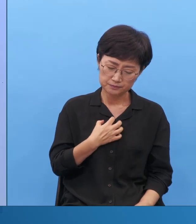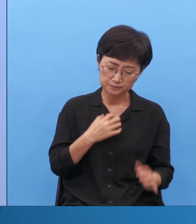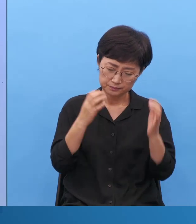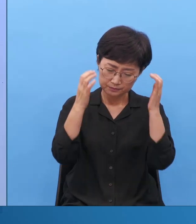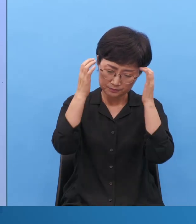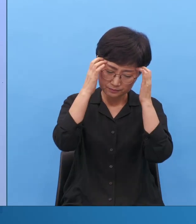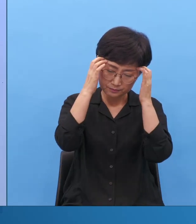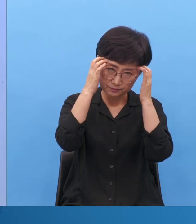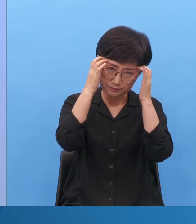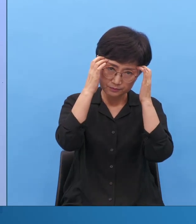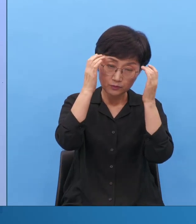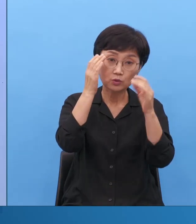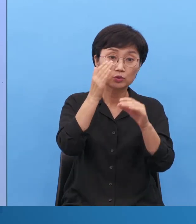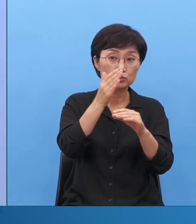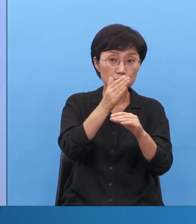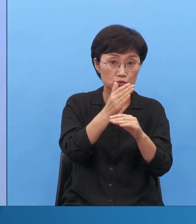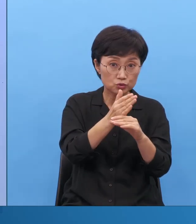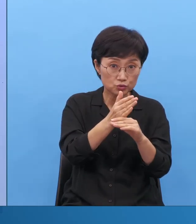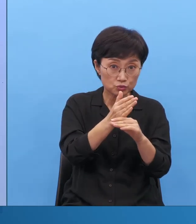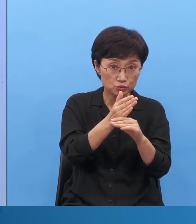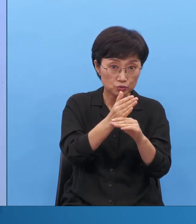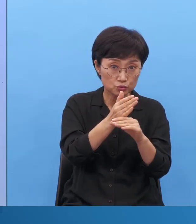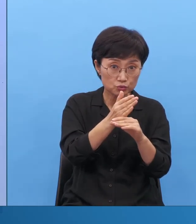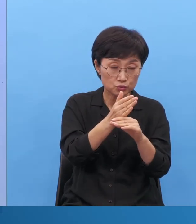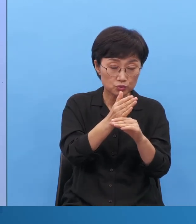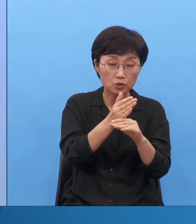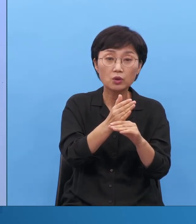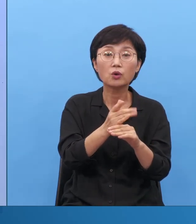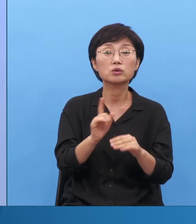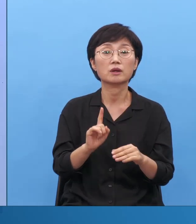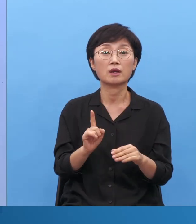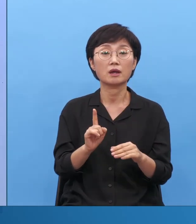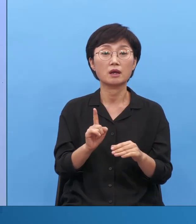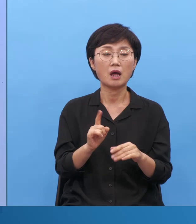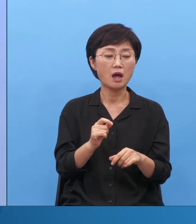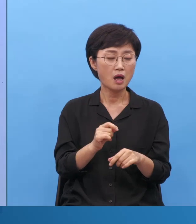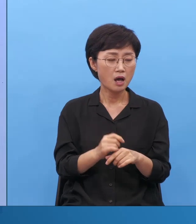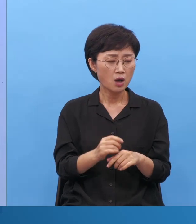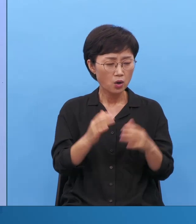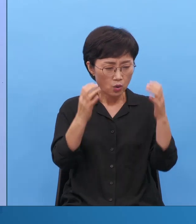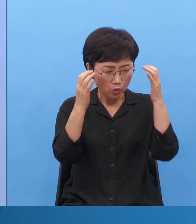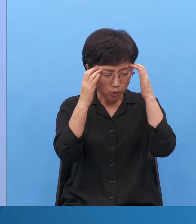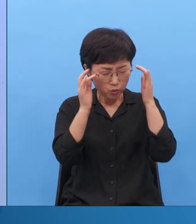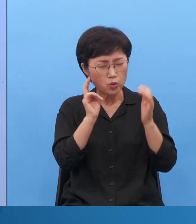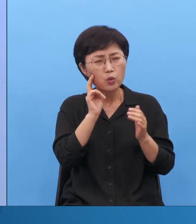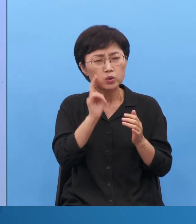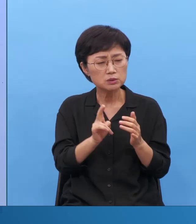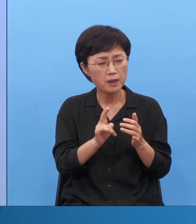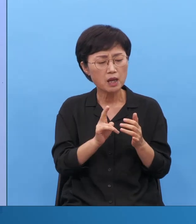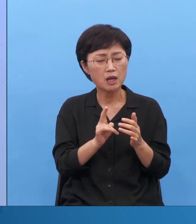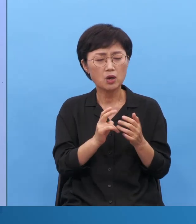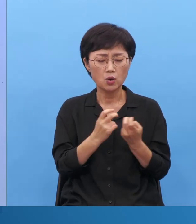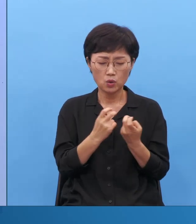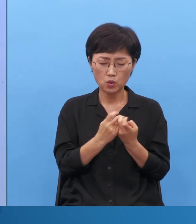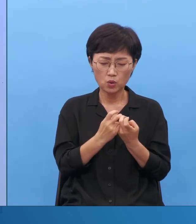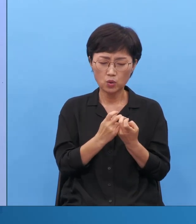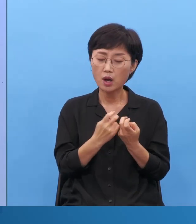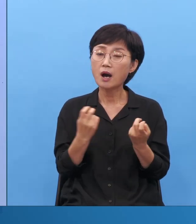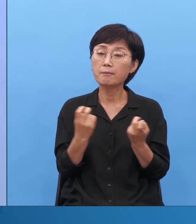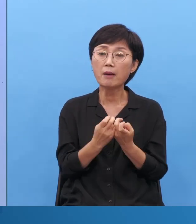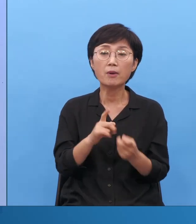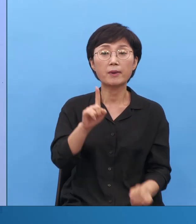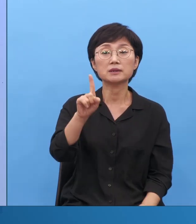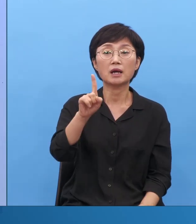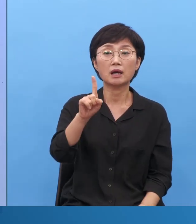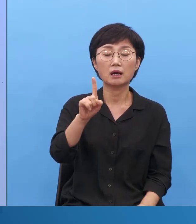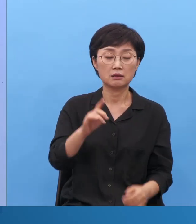계속해서요. 지금은 24 기도하지만 그때 제가 하루에 3번씩 정식으로 예배를 드렸어요. Now 혼자서. I